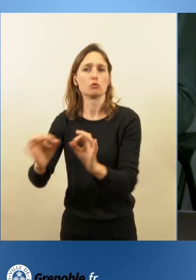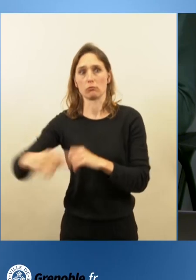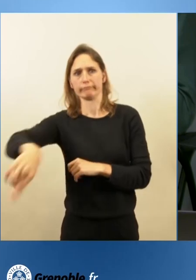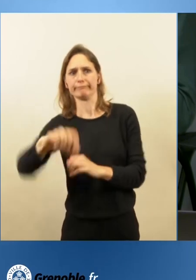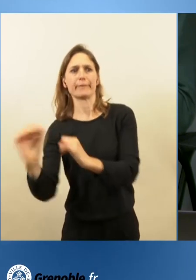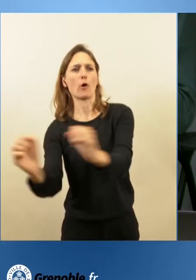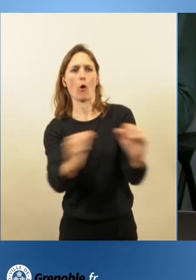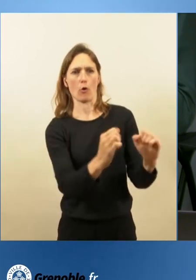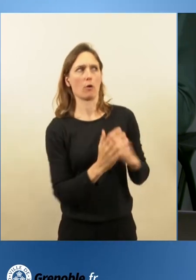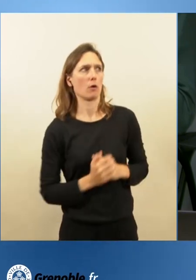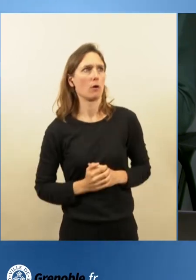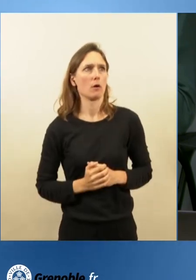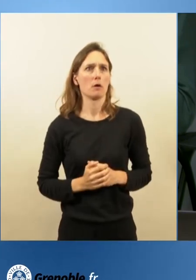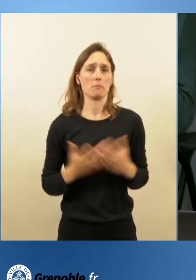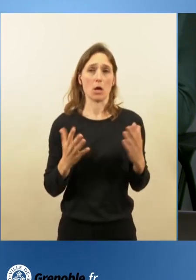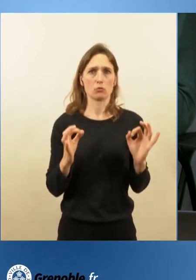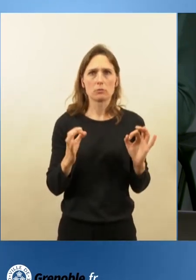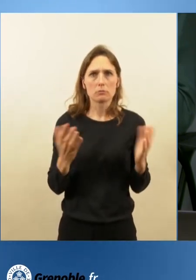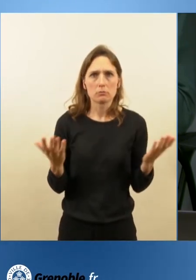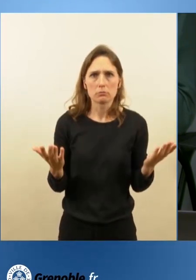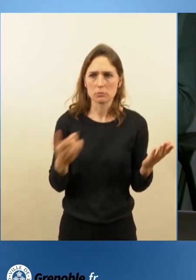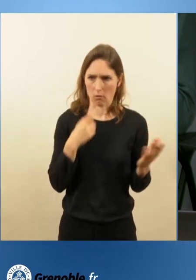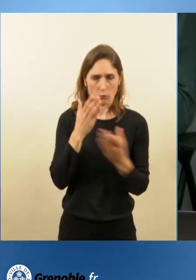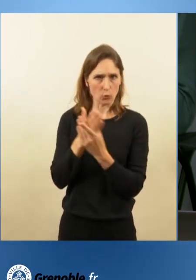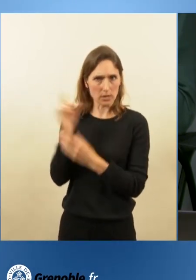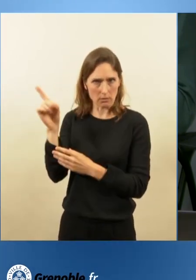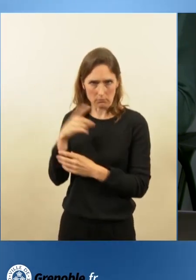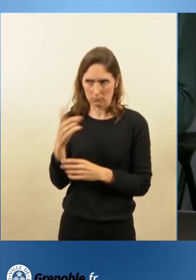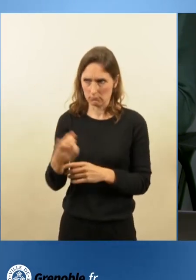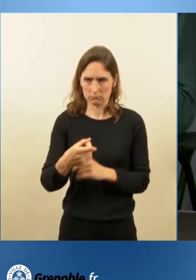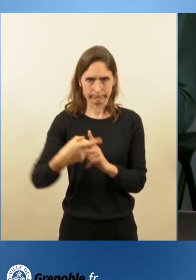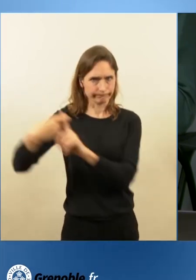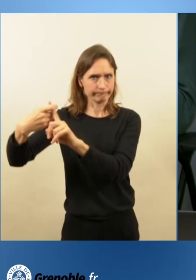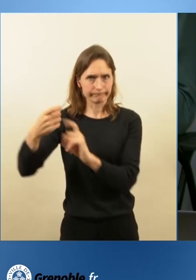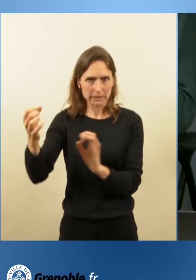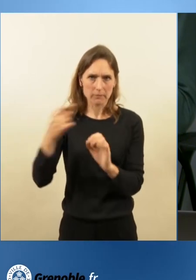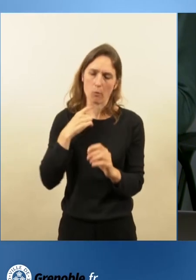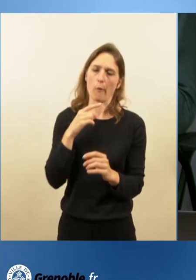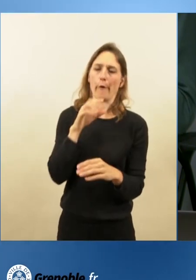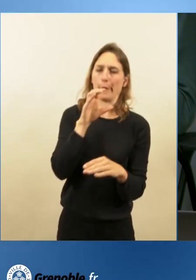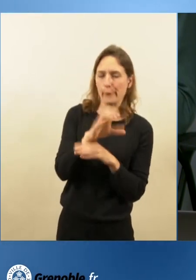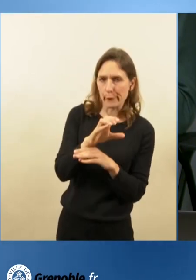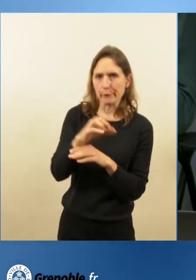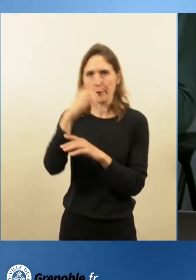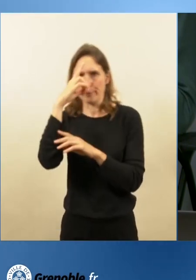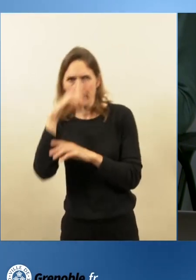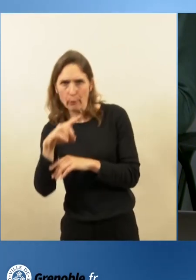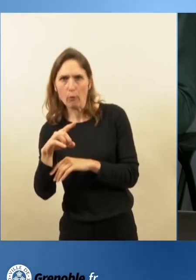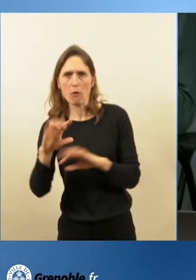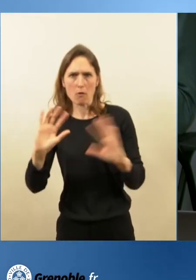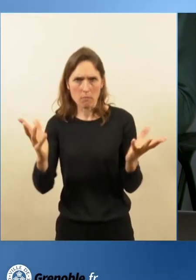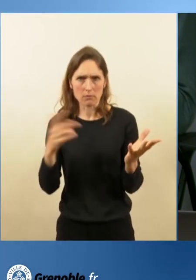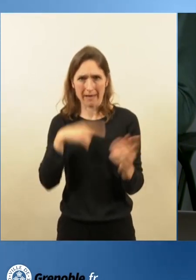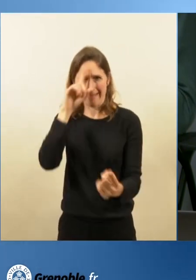en fin de compte une prise d'otage de ce dossier là pour faire valoir les uns contre les autres c'est pas une question d'écologie